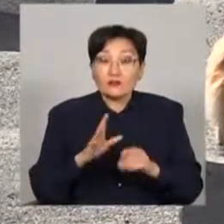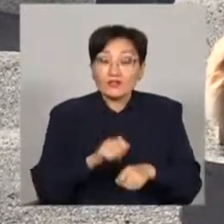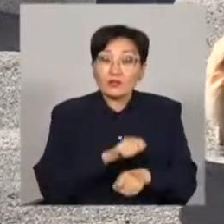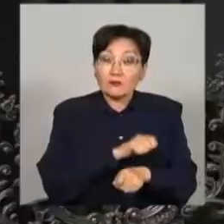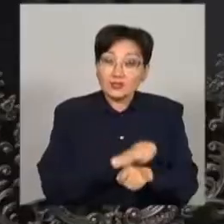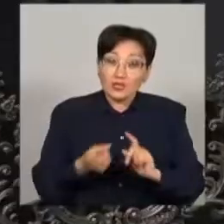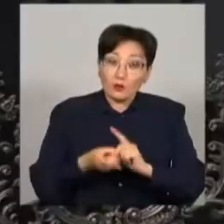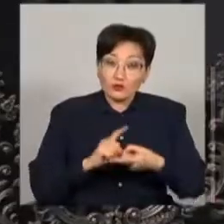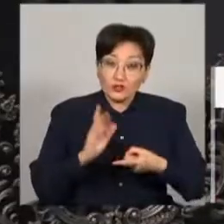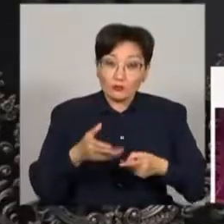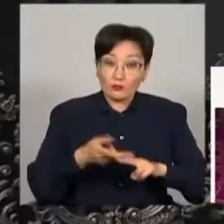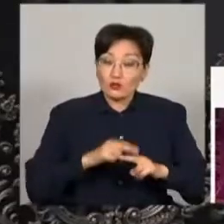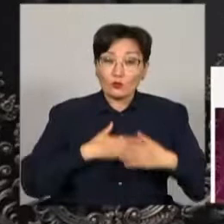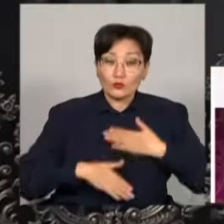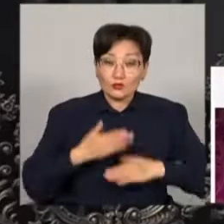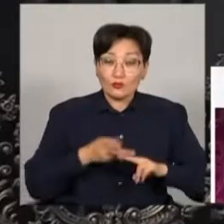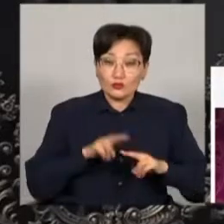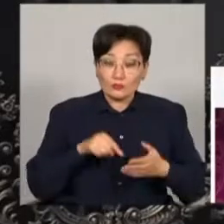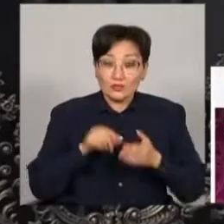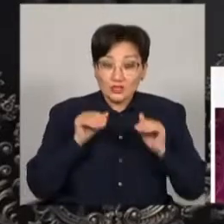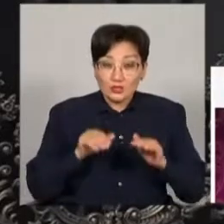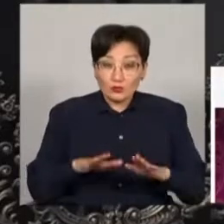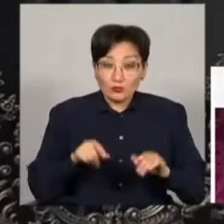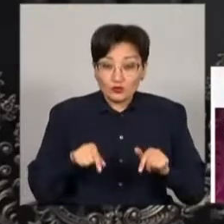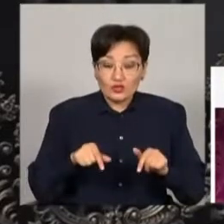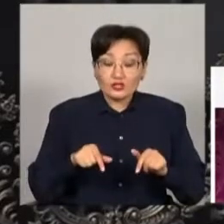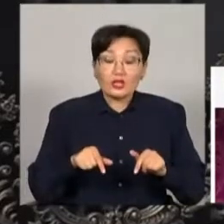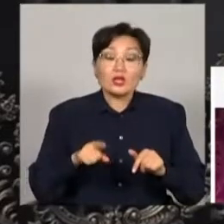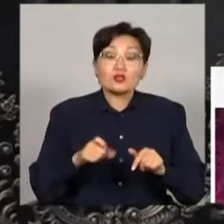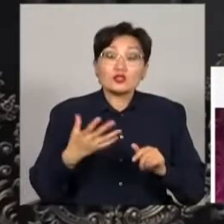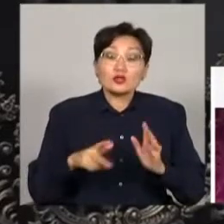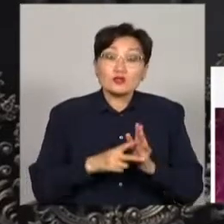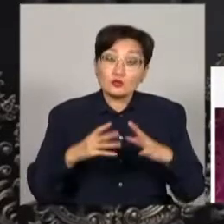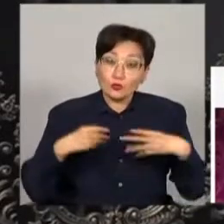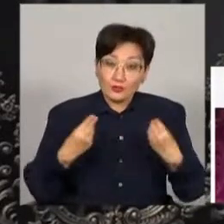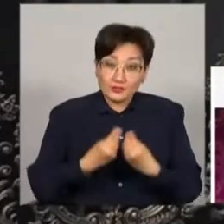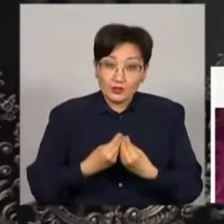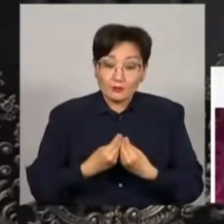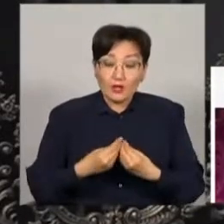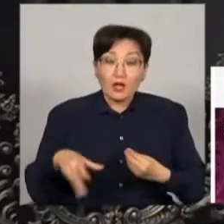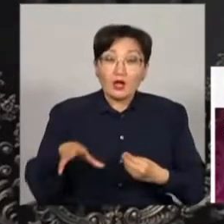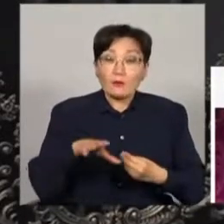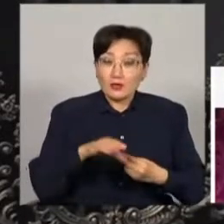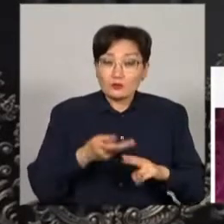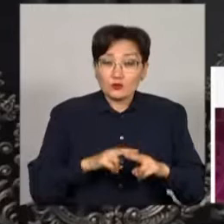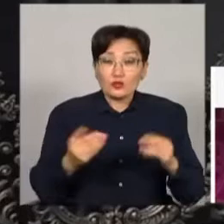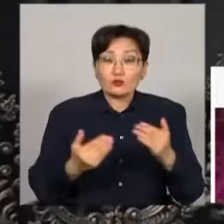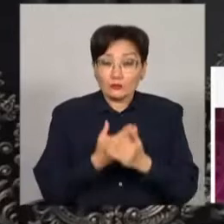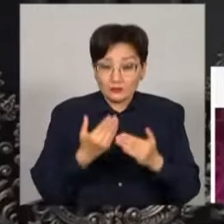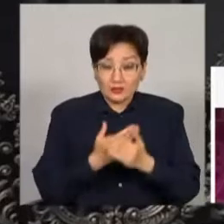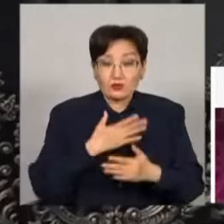ауыстыратын болды. Өте қуаныштымыз. Мына жердегі тұратын 158 үйдің бәрі қуанышпен қарсы алып жатыр.